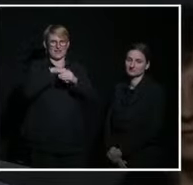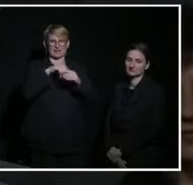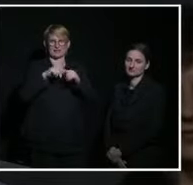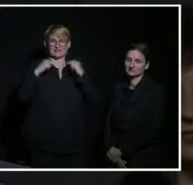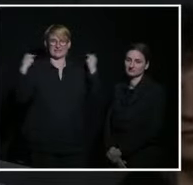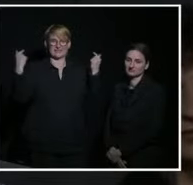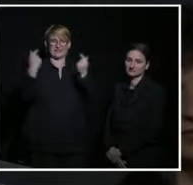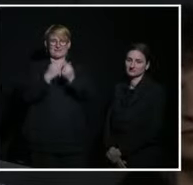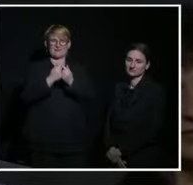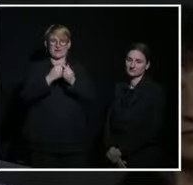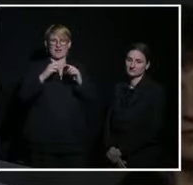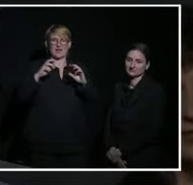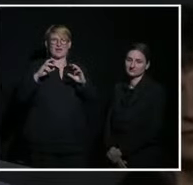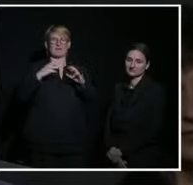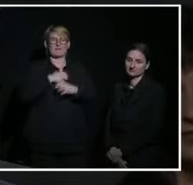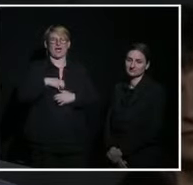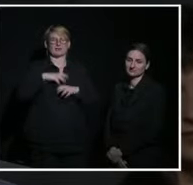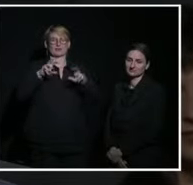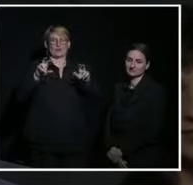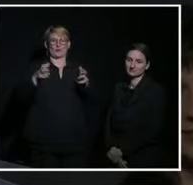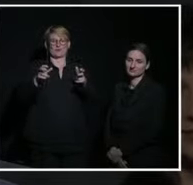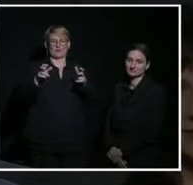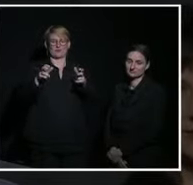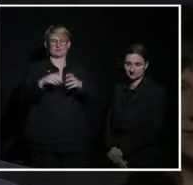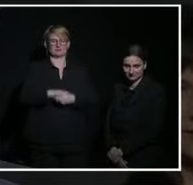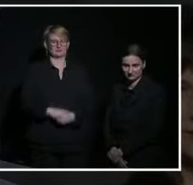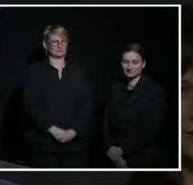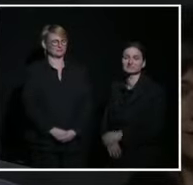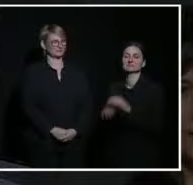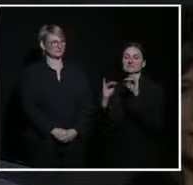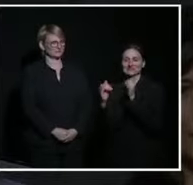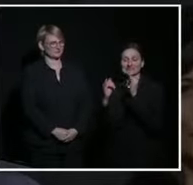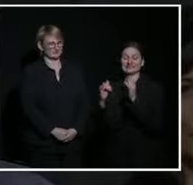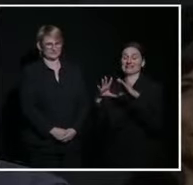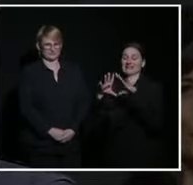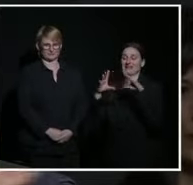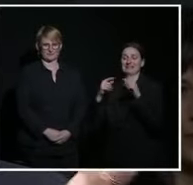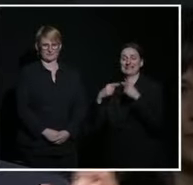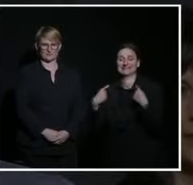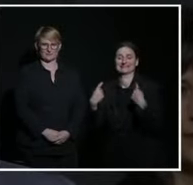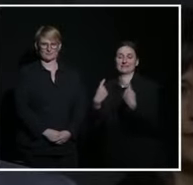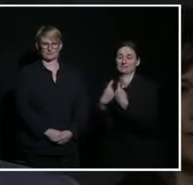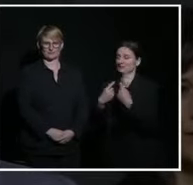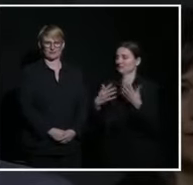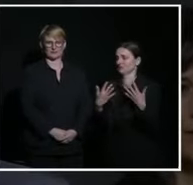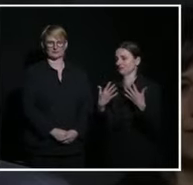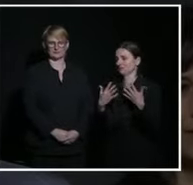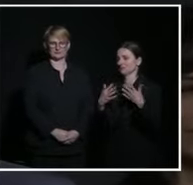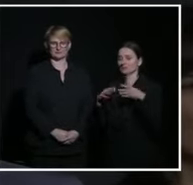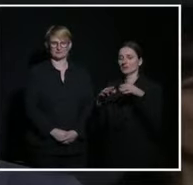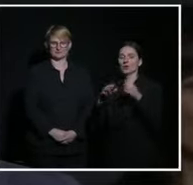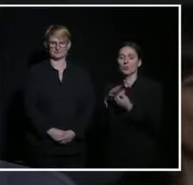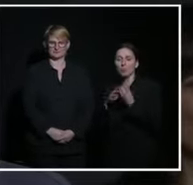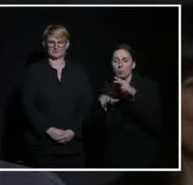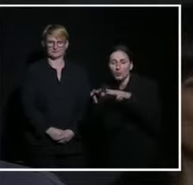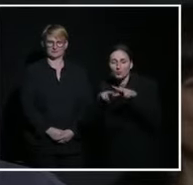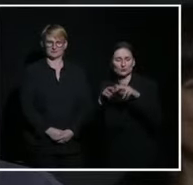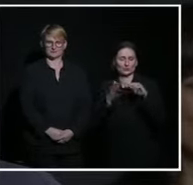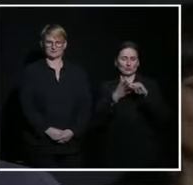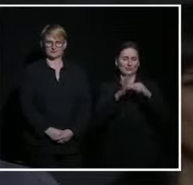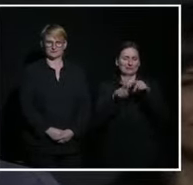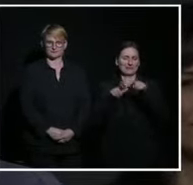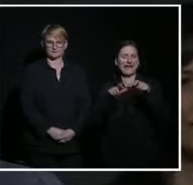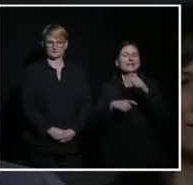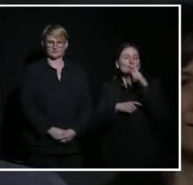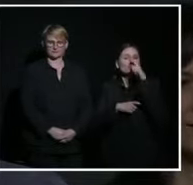Team des Bayerischen Rundfunks. Ja, das kann man wirklich sagen. Also das gesamte Team auch von Produktion und Technik. Und Sie sind alle stolz, mitgemacht zu haben.